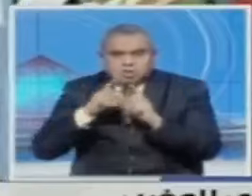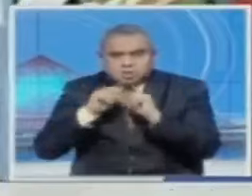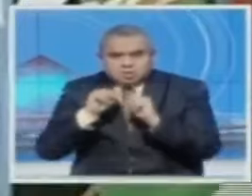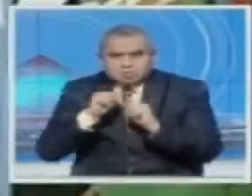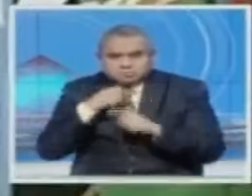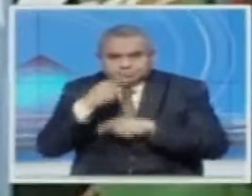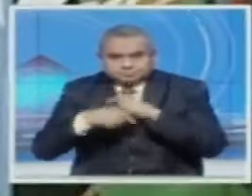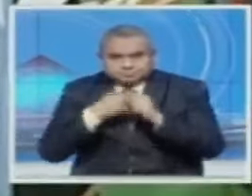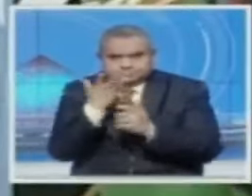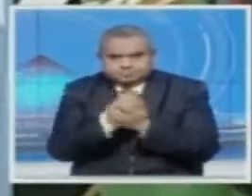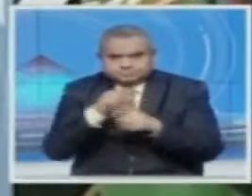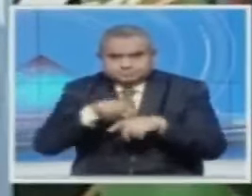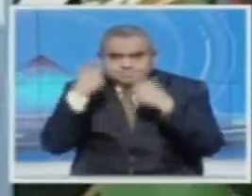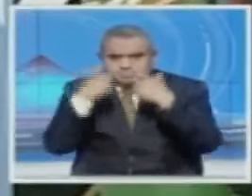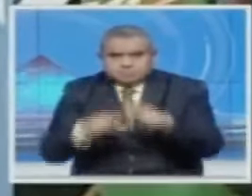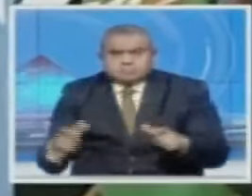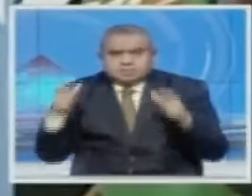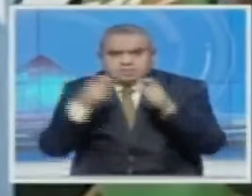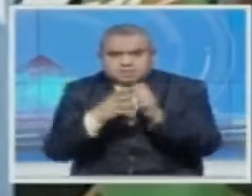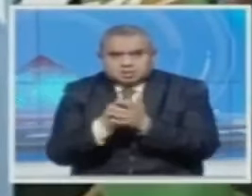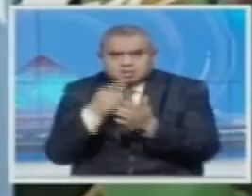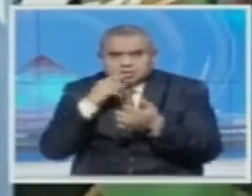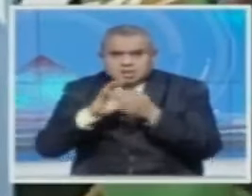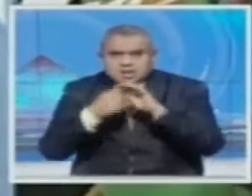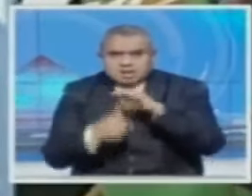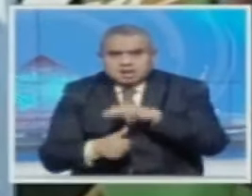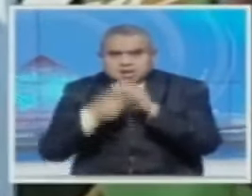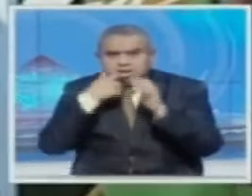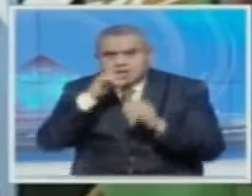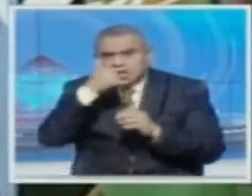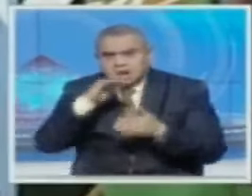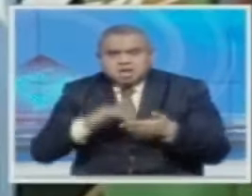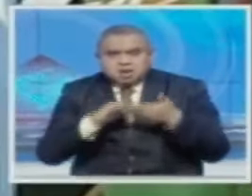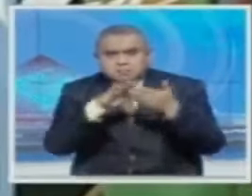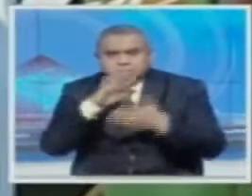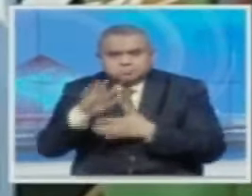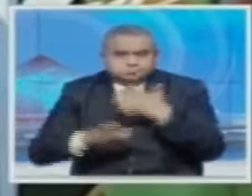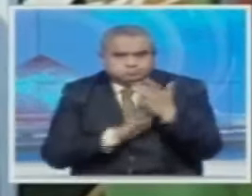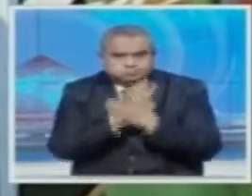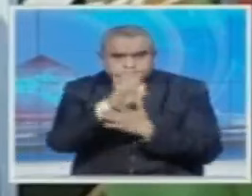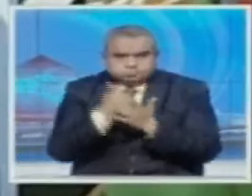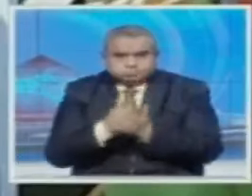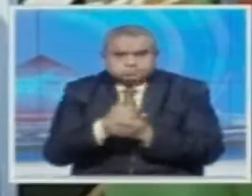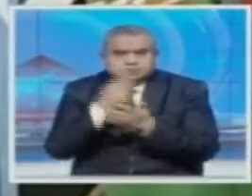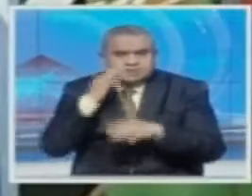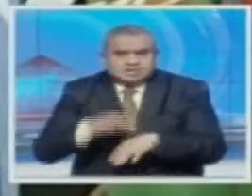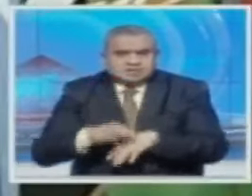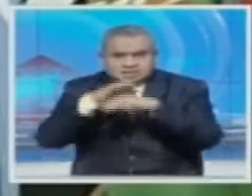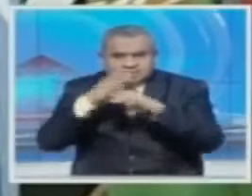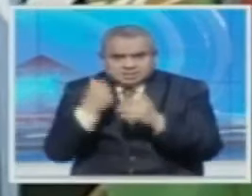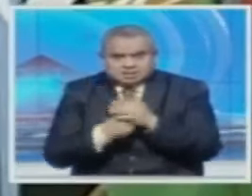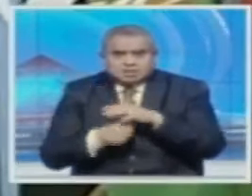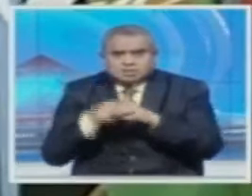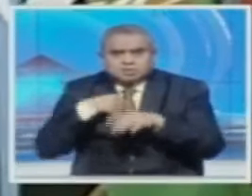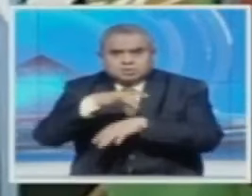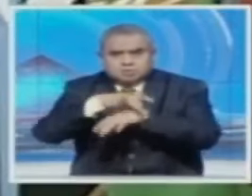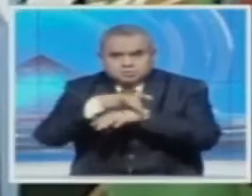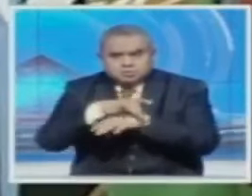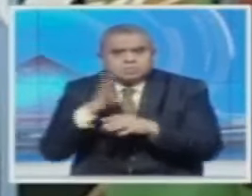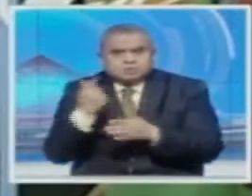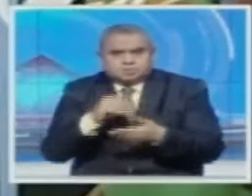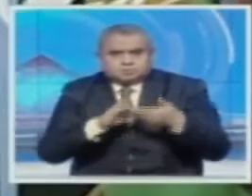يأتي هذا المؤتمر ليؤكد على دعم الجامعة العربية للأشقاء العرب في أزماتهم من خلال القوافي الإنسانية والقوافي الطبية، والتأكيد